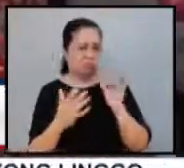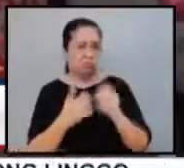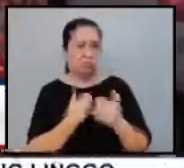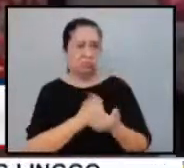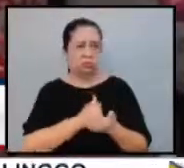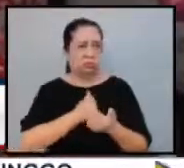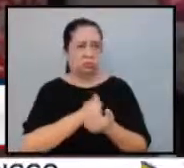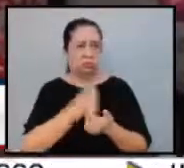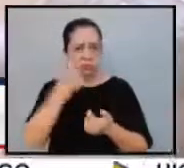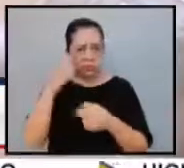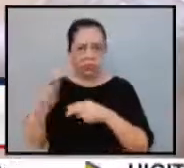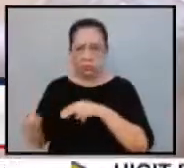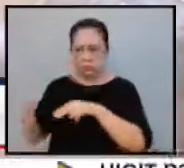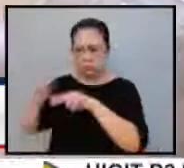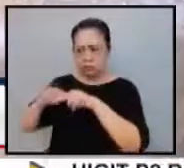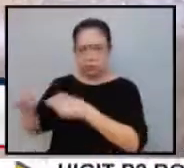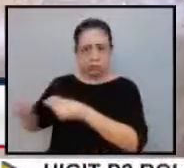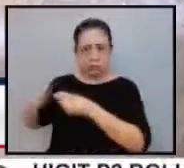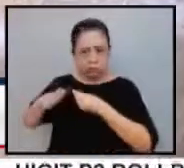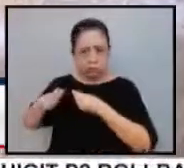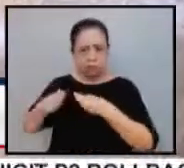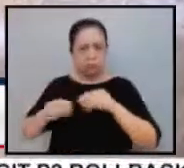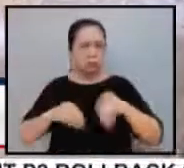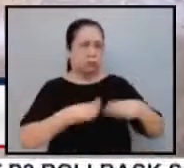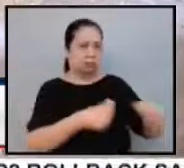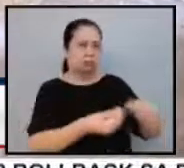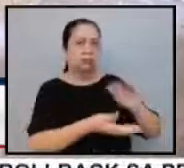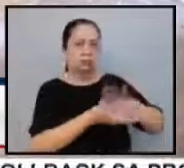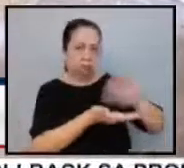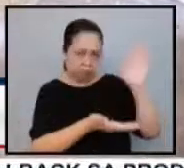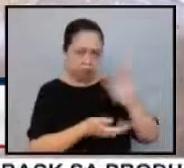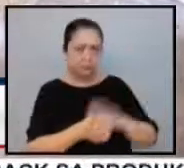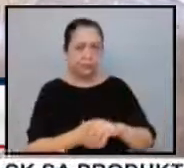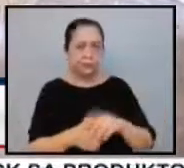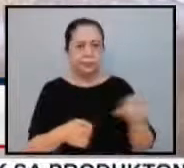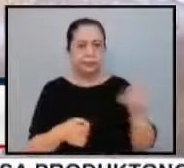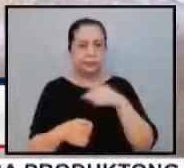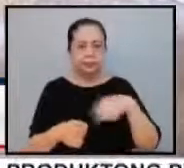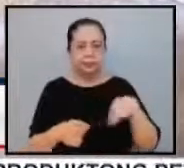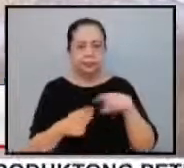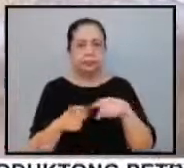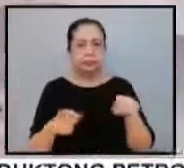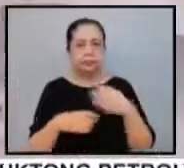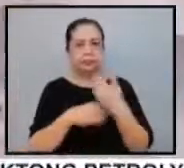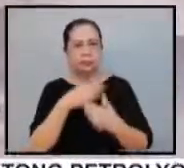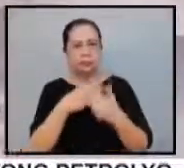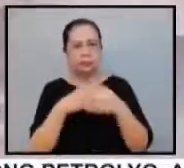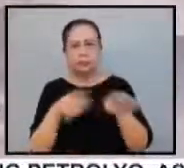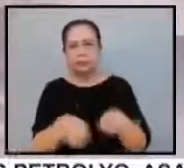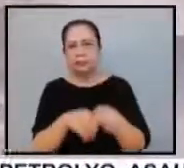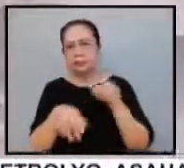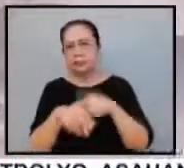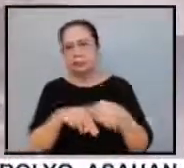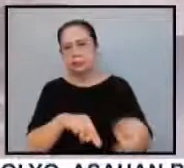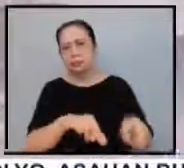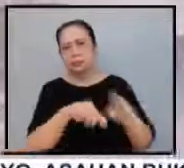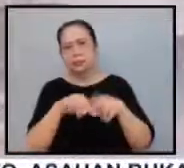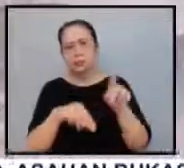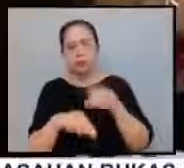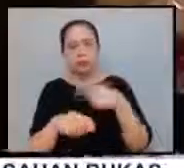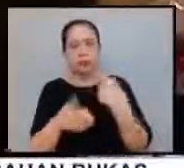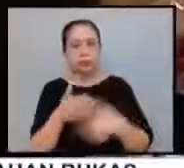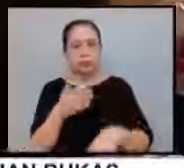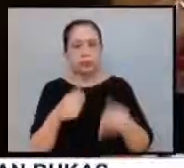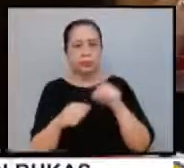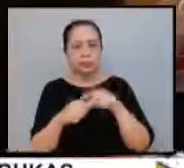po talaga yung bigay sa amin. Mapait din na balita ito para sa mga panadero lalo't sumabay pa ito sa pagtaas ng presyo ng trigo at